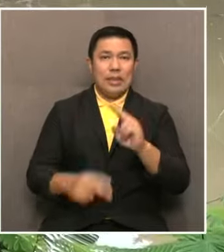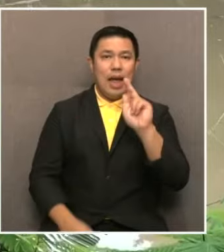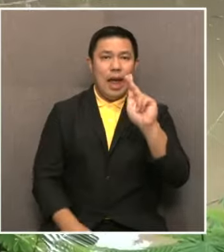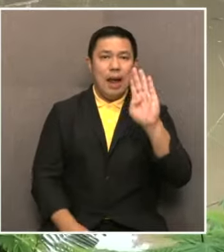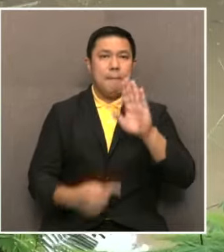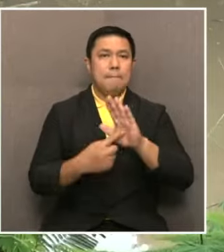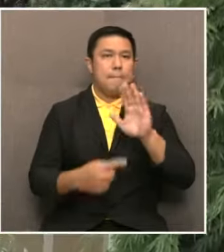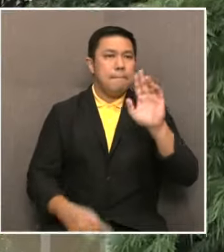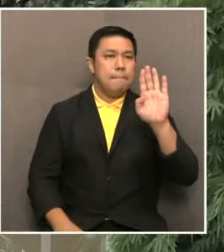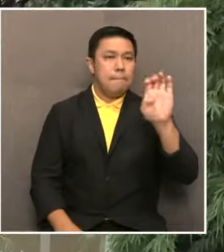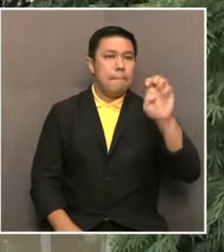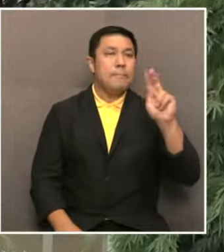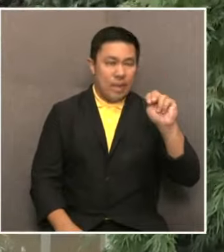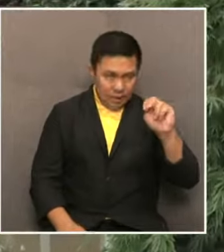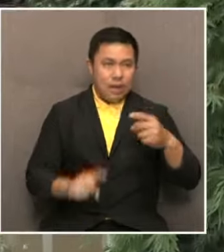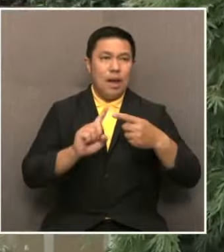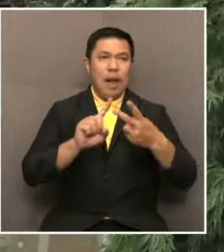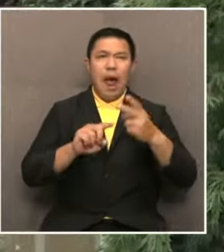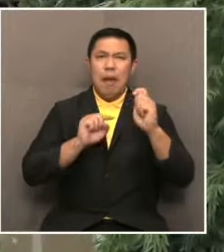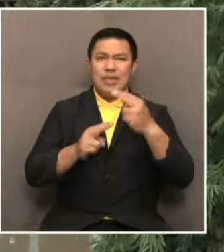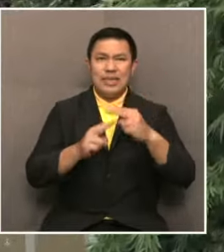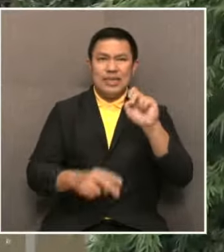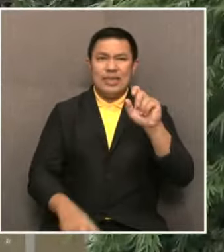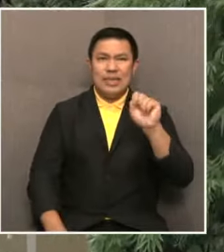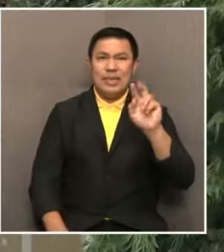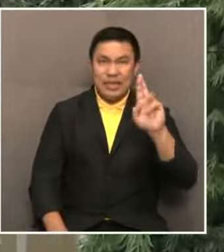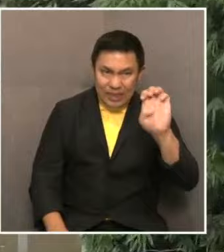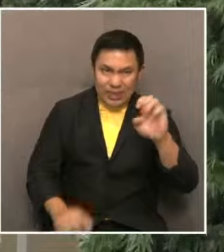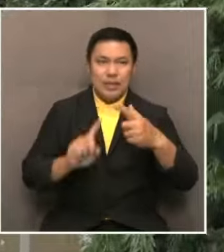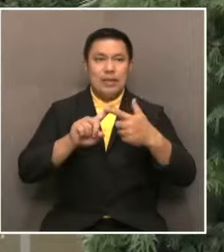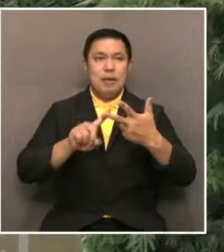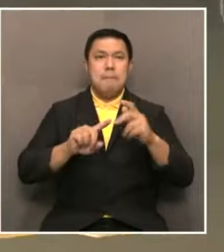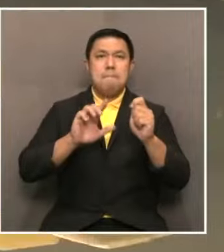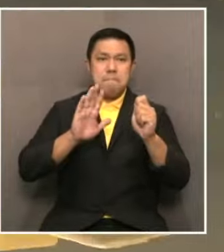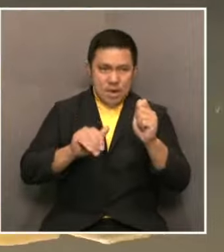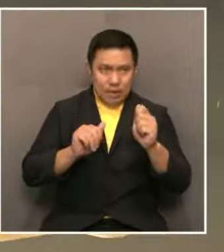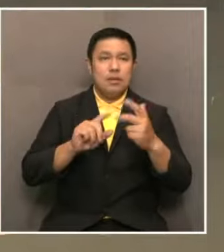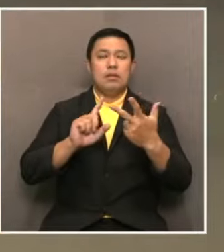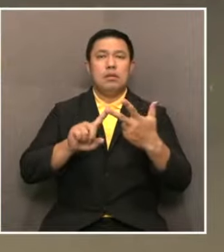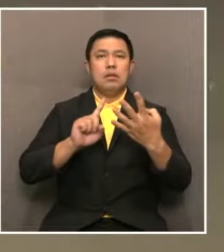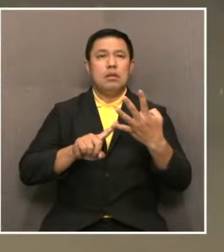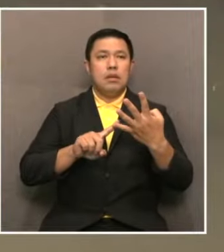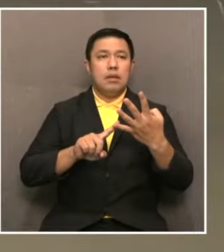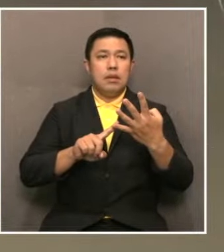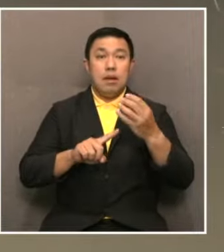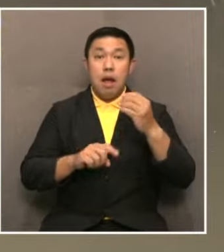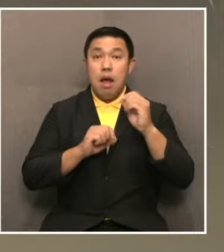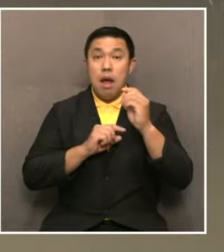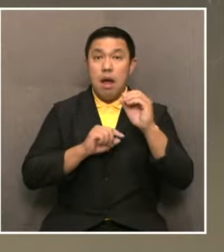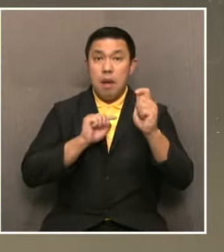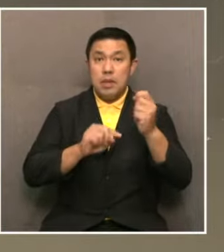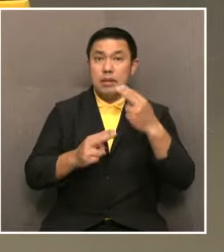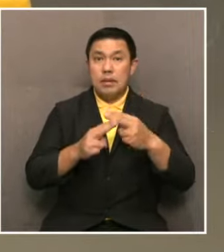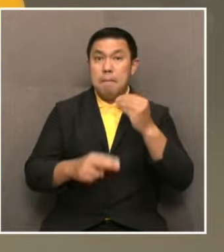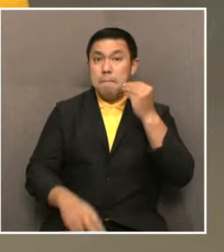ศรีมหาโพนะครับที่อำเภอศรีมหาโพธอ่าอำเภอเมืองปราจีนบุรีแล้วก็อำเภอบ้านสร่างทำให้